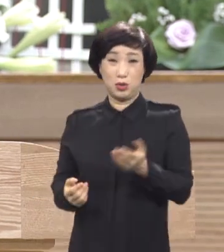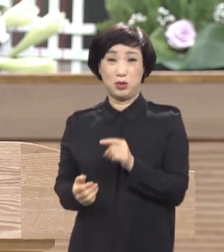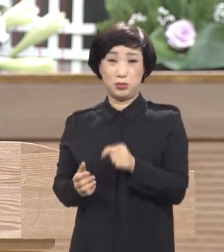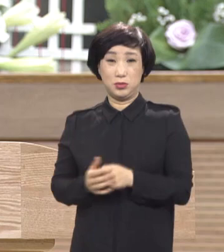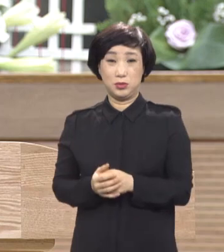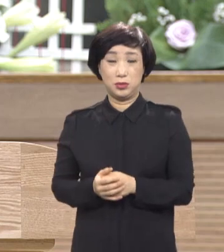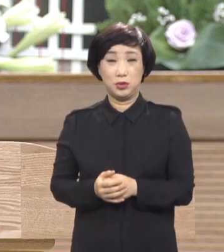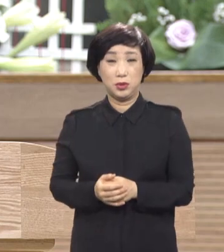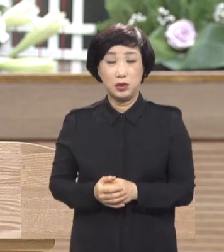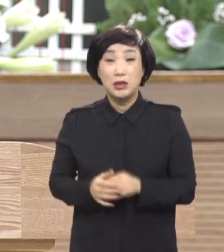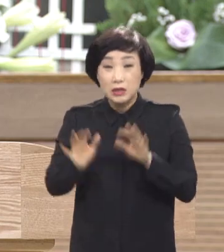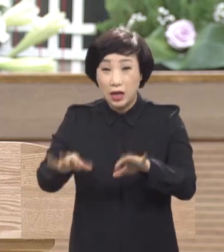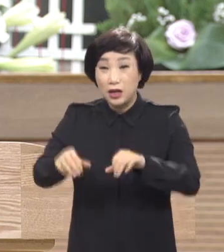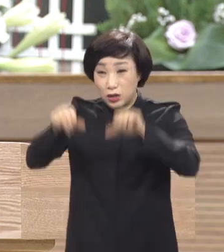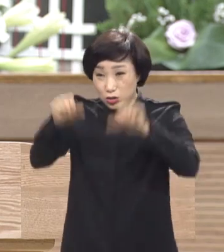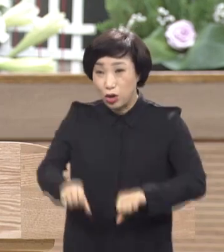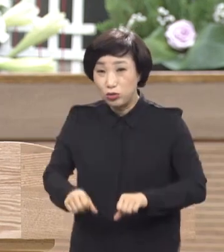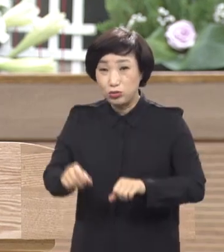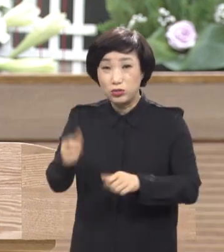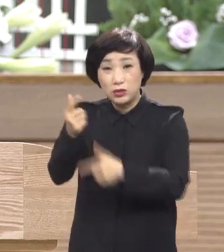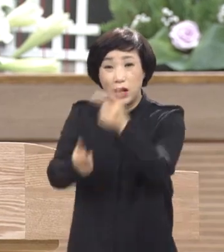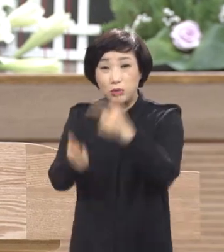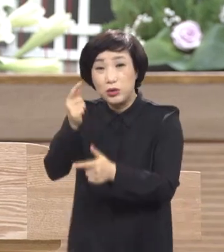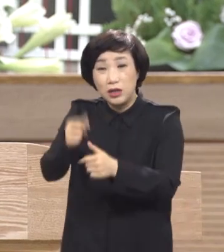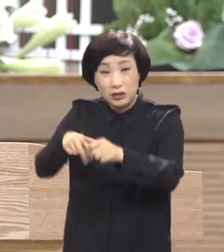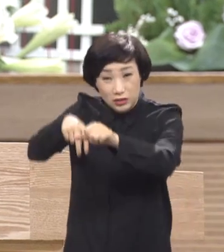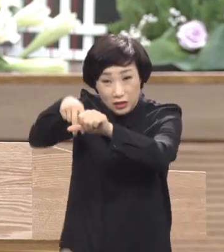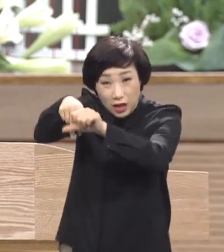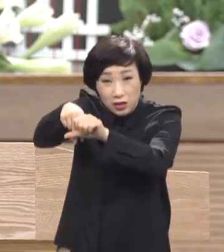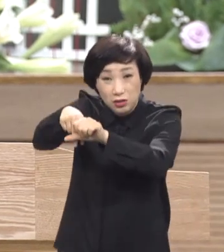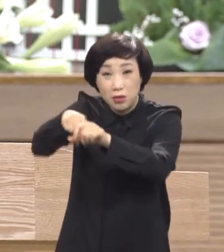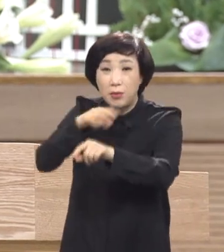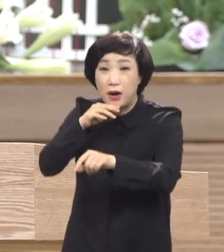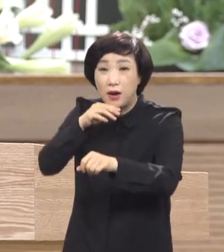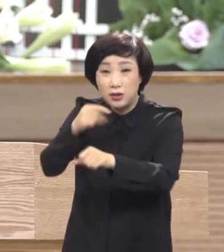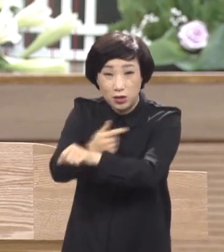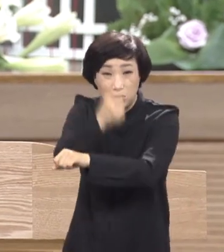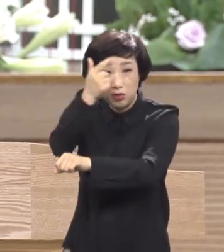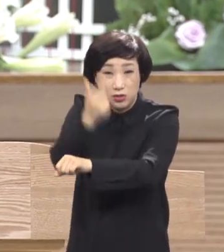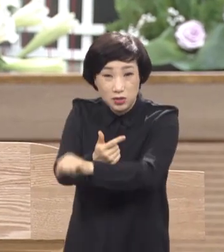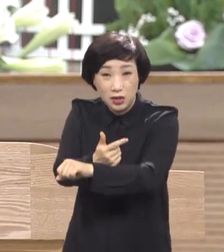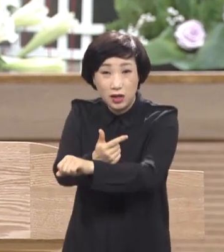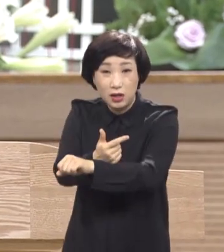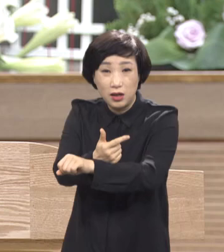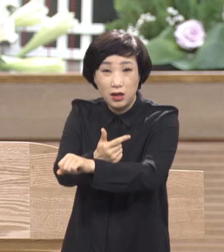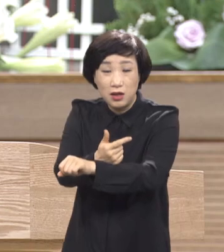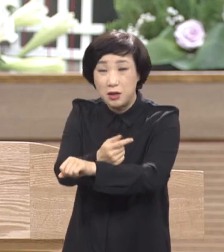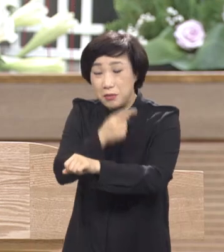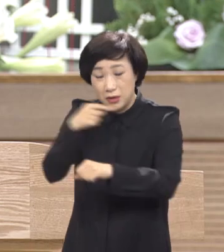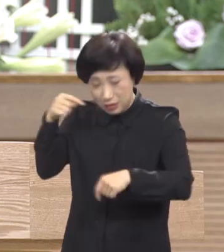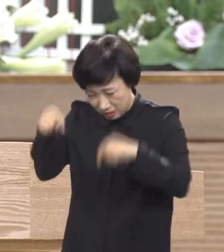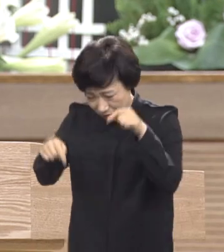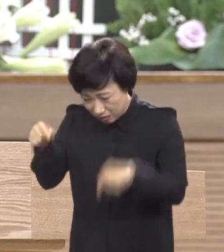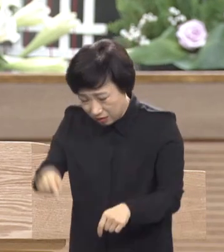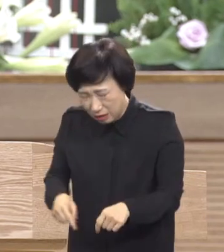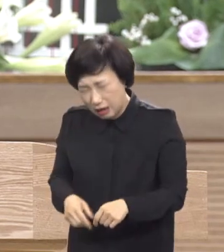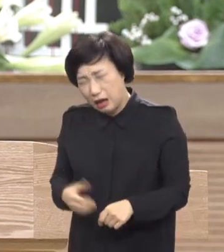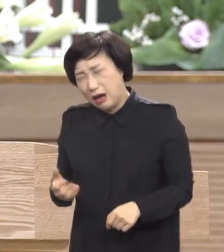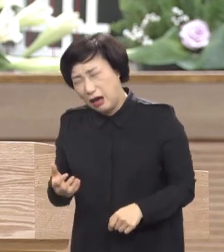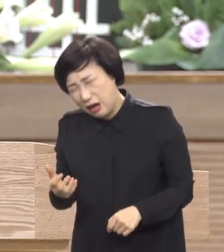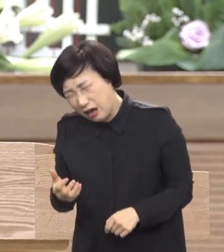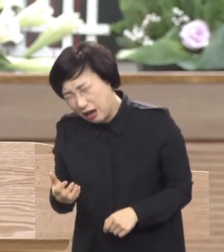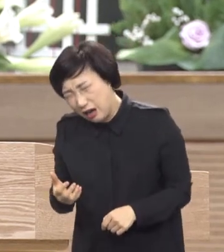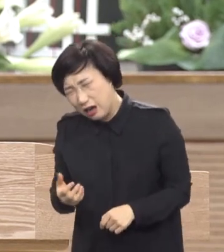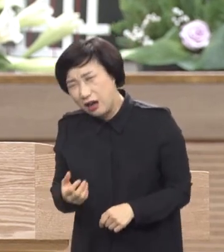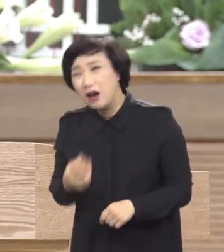될지라도 조주를 받아 조주의 남에서 매달려서 6시간 동안이나 쭉쭉 피 흘리면서 시름 속에